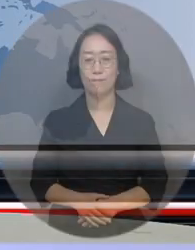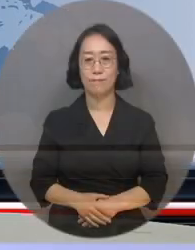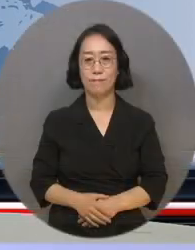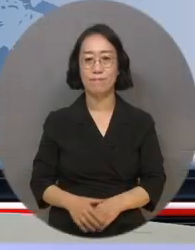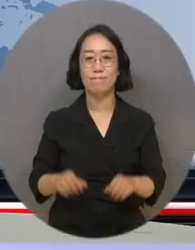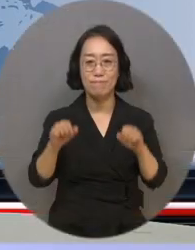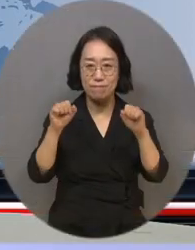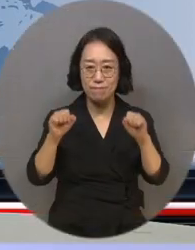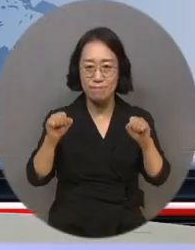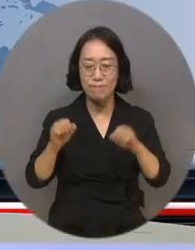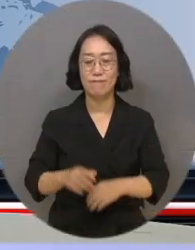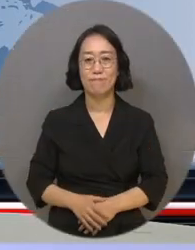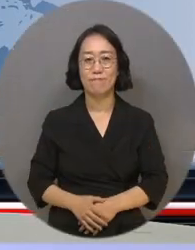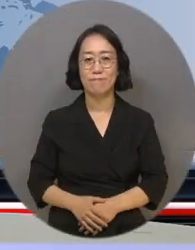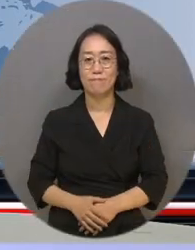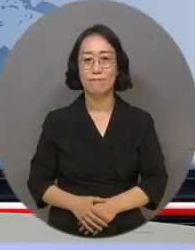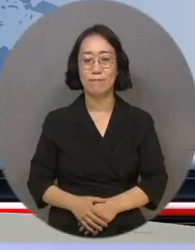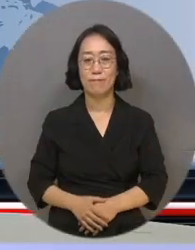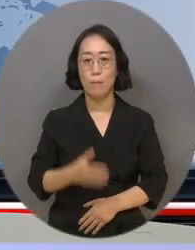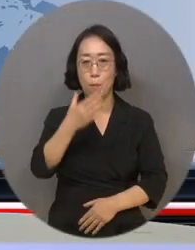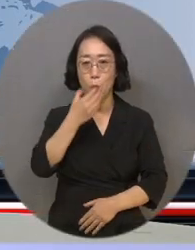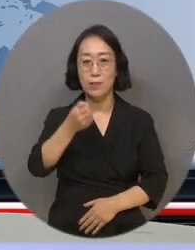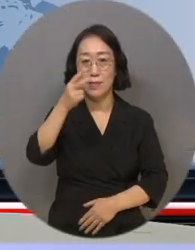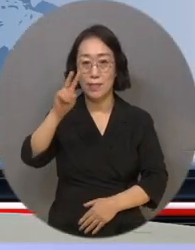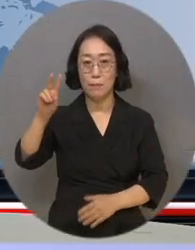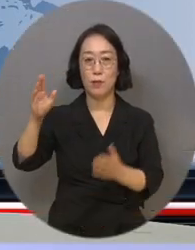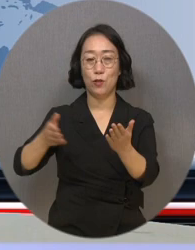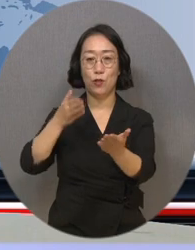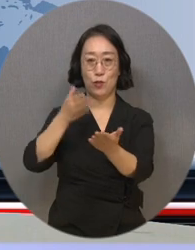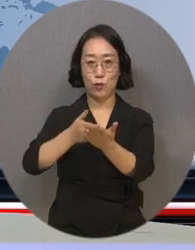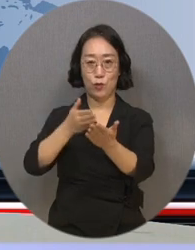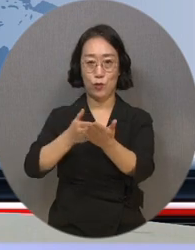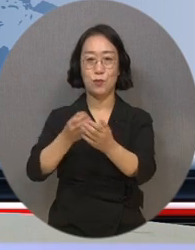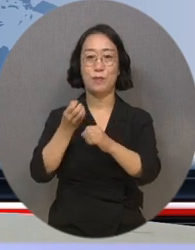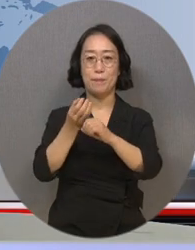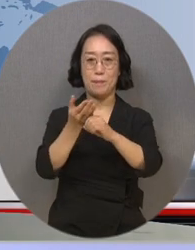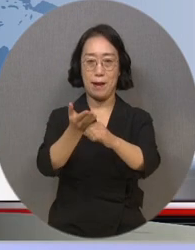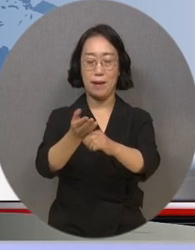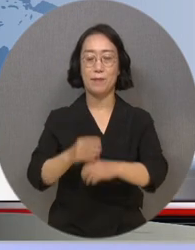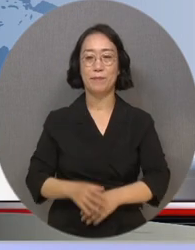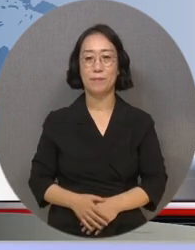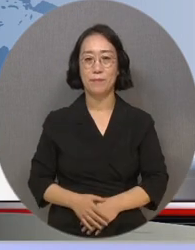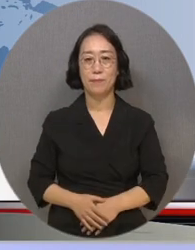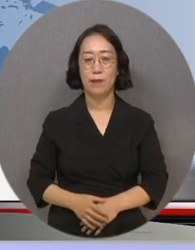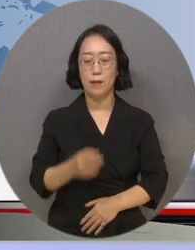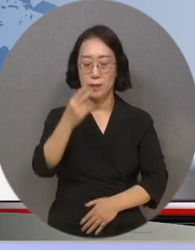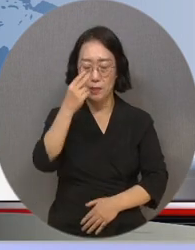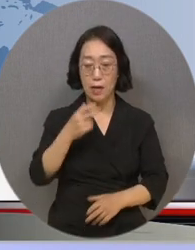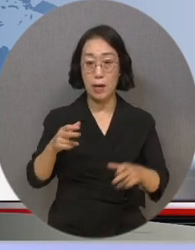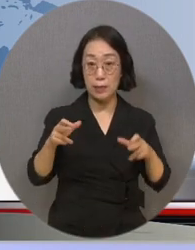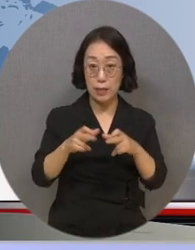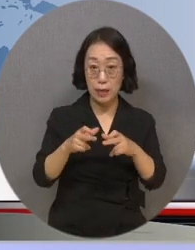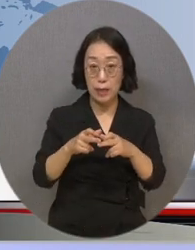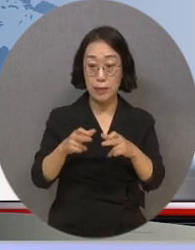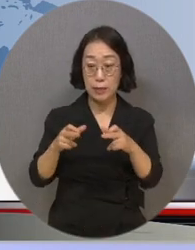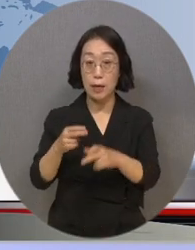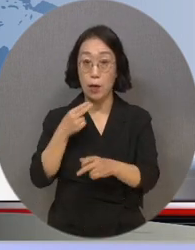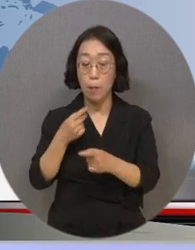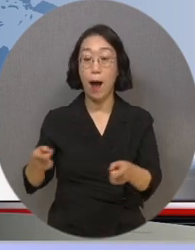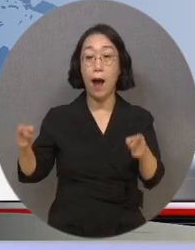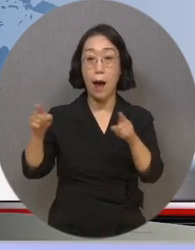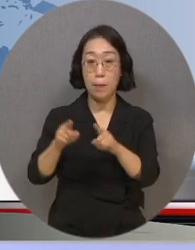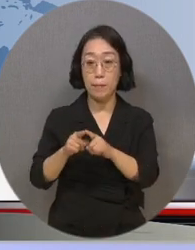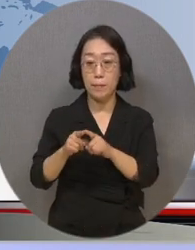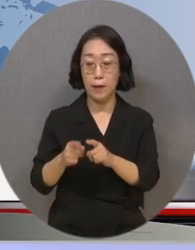시청자 여러분 안녕하십니까? WBC 복지TV 뉴스 24입니다. 시각장애인과 비장애인이 함께